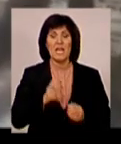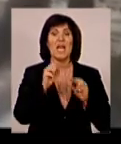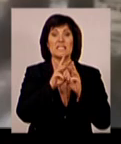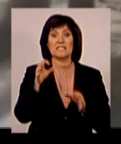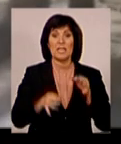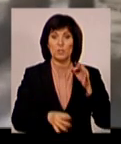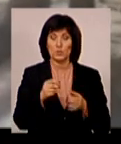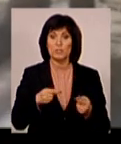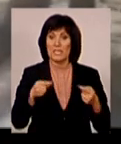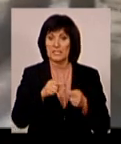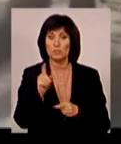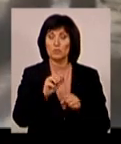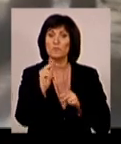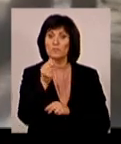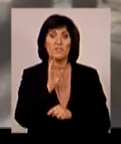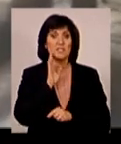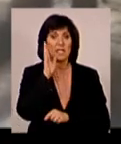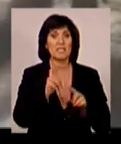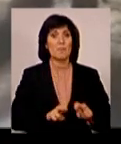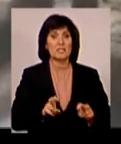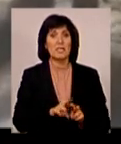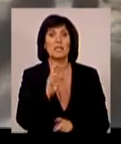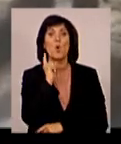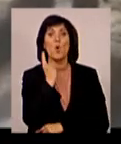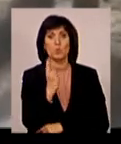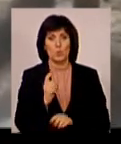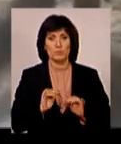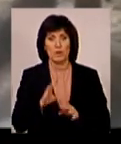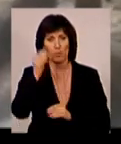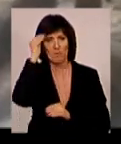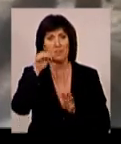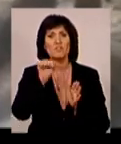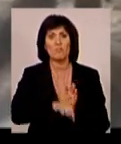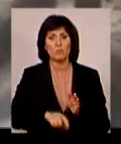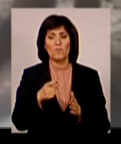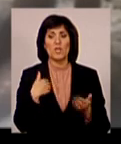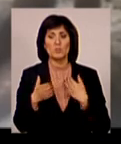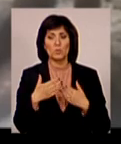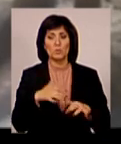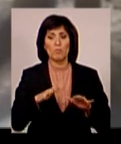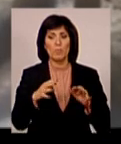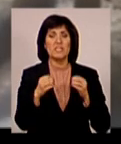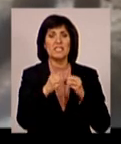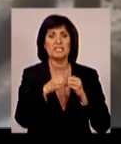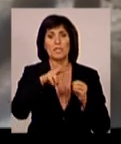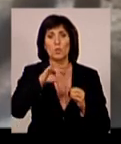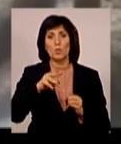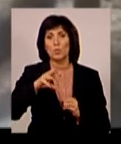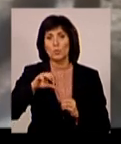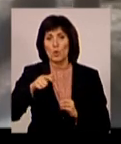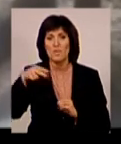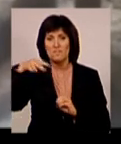сайті суду зазначено, що у четвер зранку там розглядали одну справу про умисне вбивство. Вона стосується подій 10